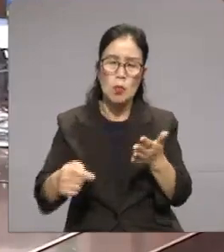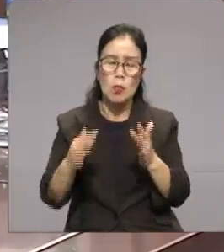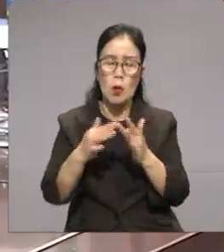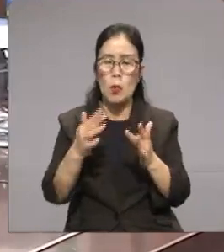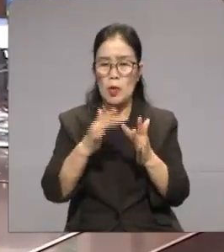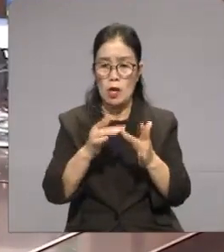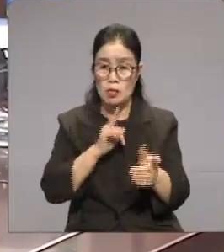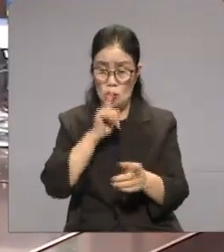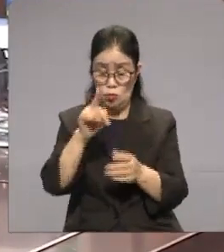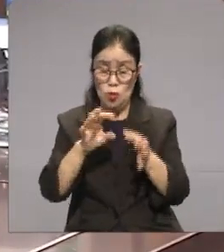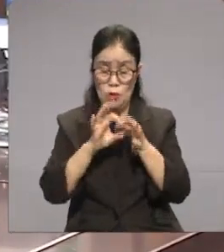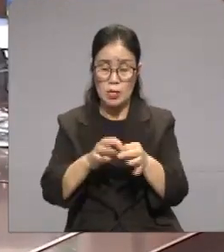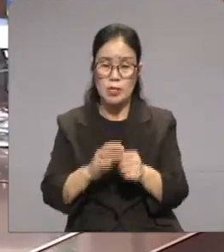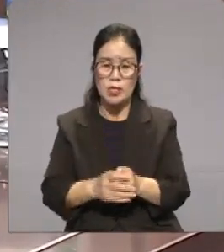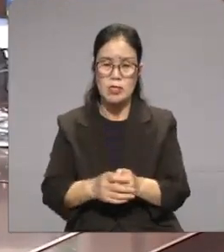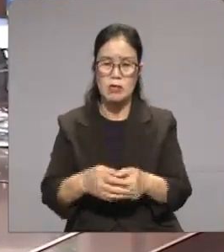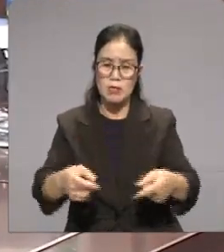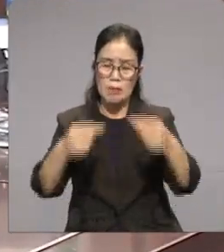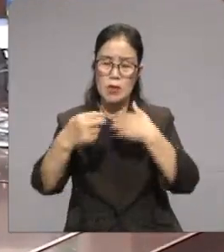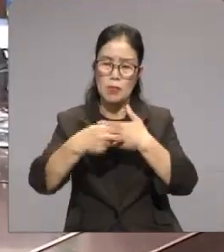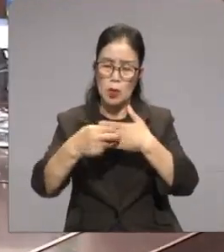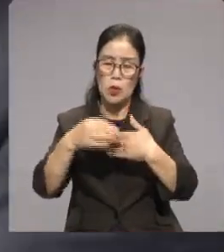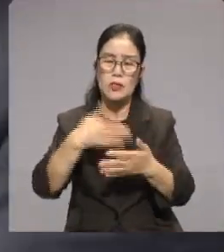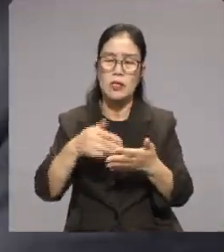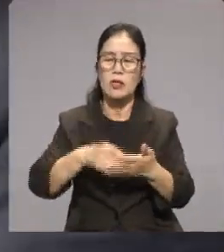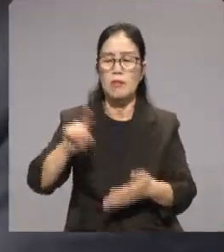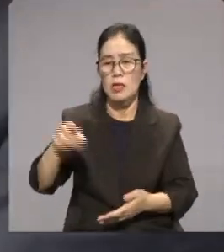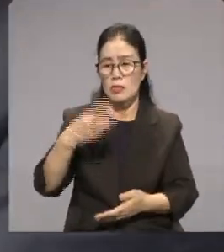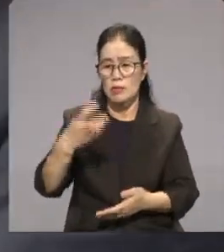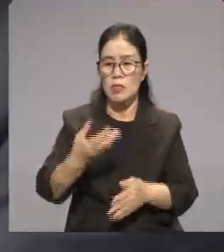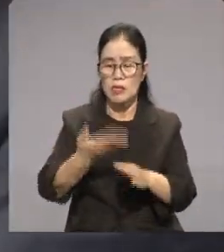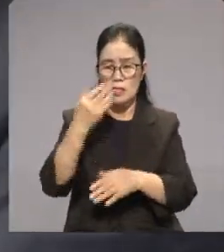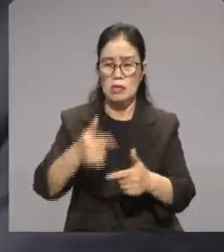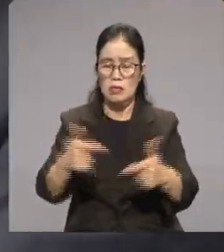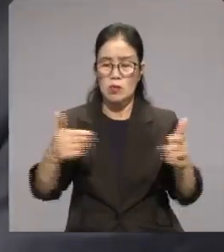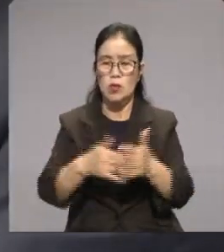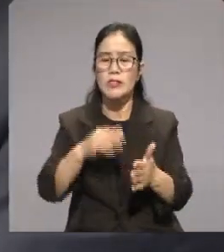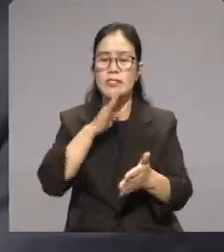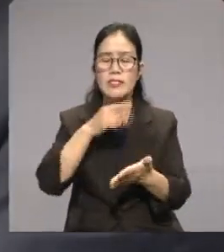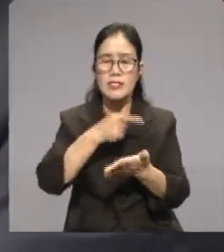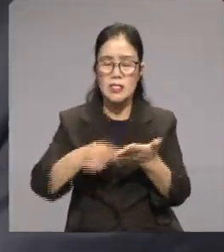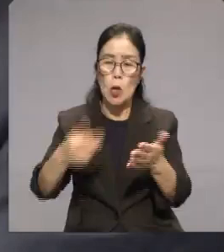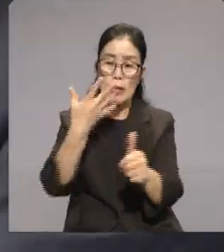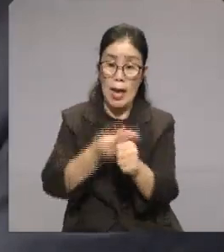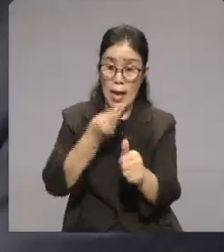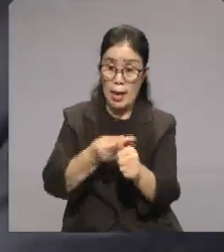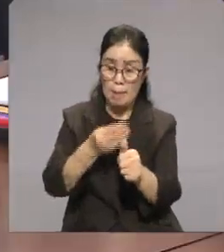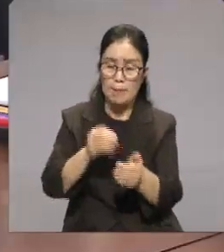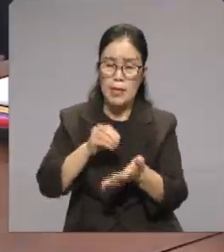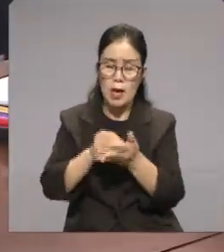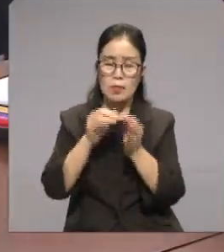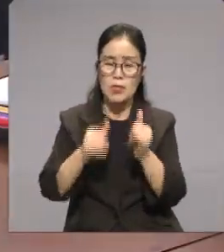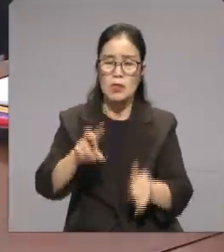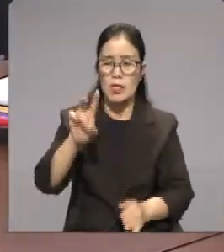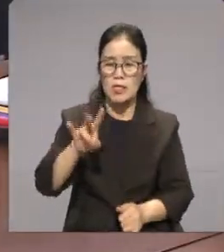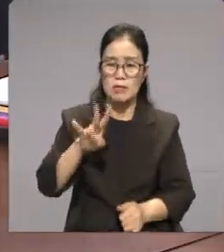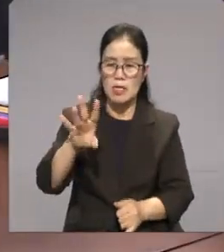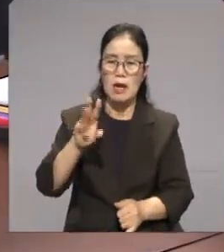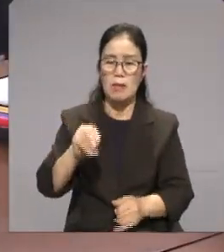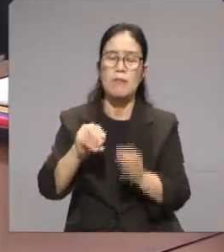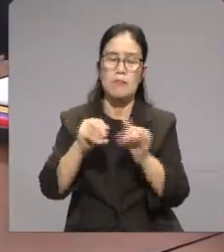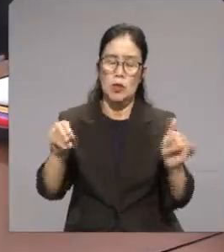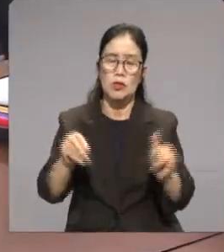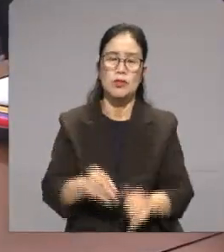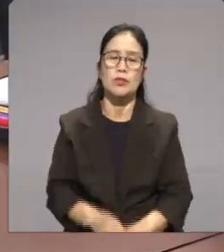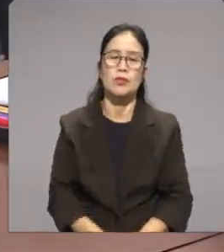청구와 관련해선 참여 병원이 130개 넘게 늘었고 실손 24웹 가입자도 24만 명에 이른다고